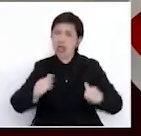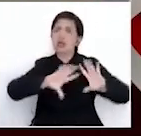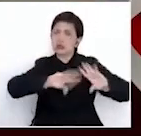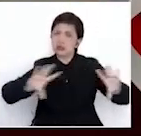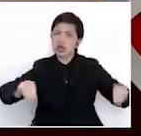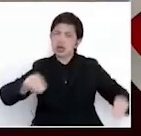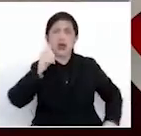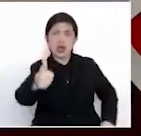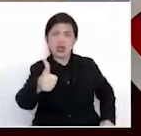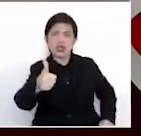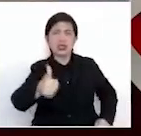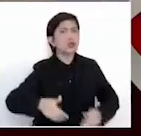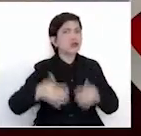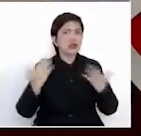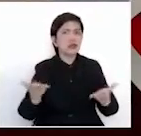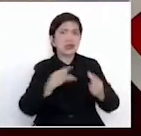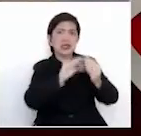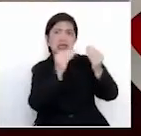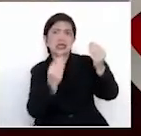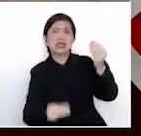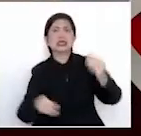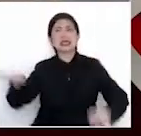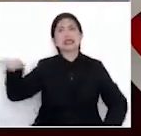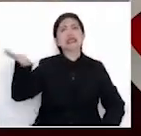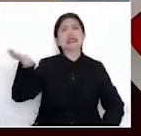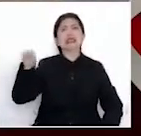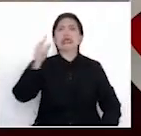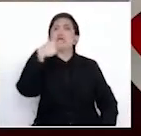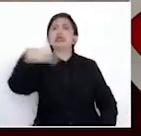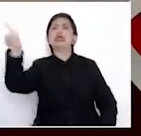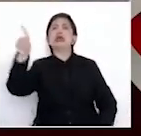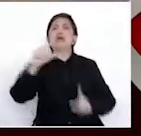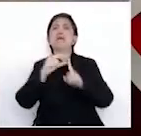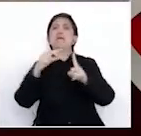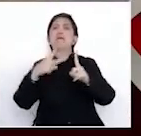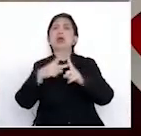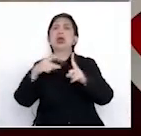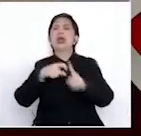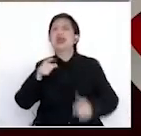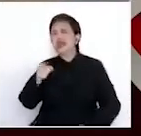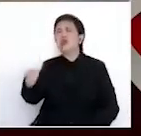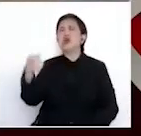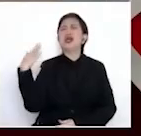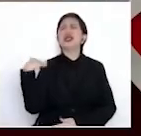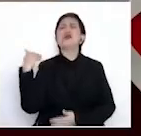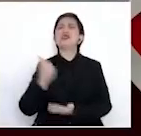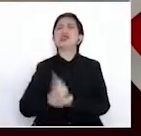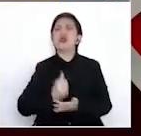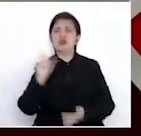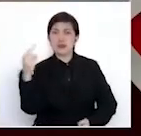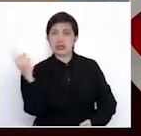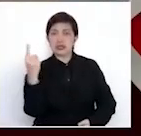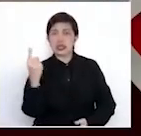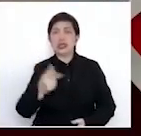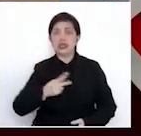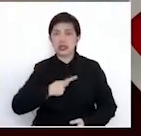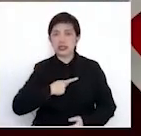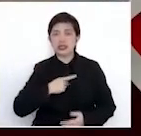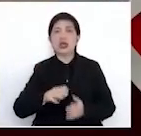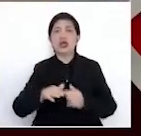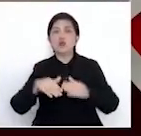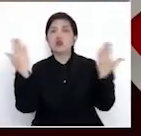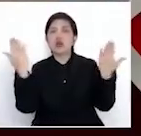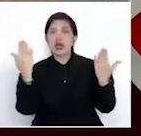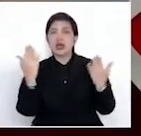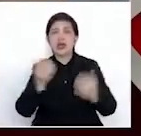baik Bagaimana dengan gensi yang di PHK tentunya tanggung jawab pemerintah untuk yang pertama kami membuka konseling